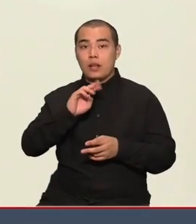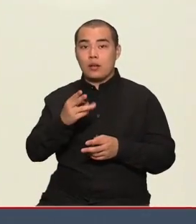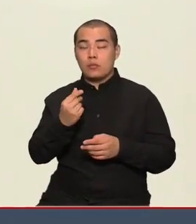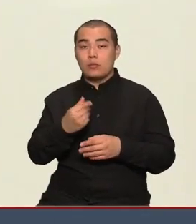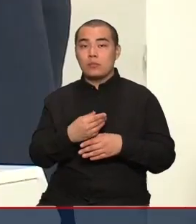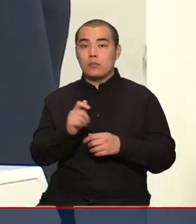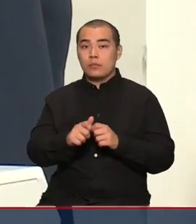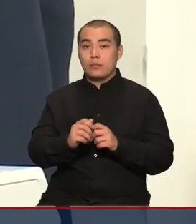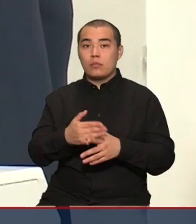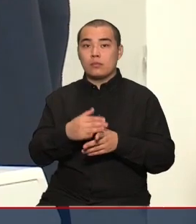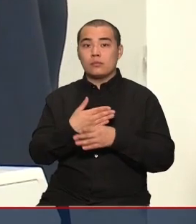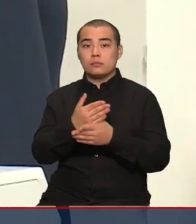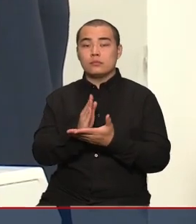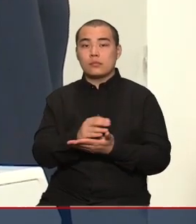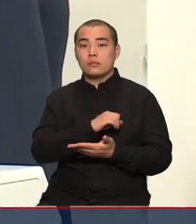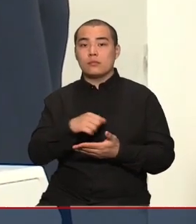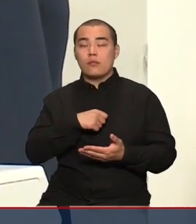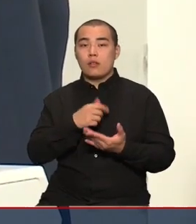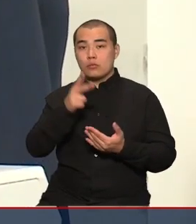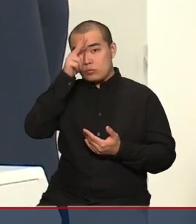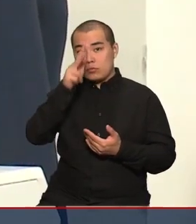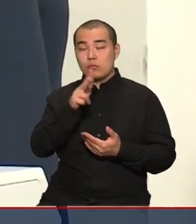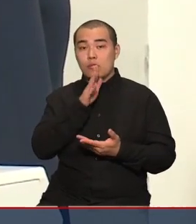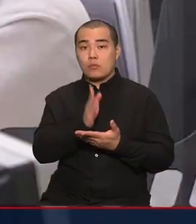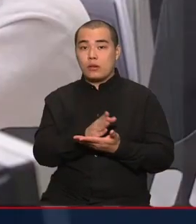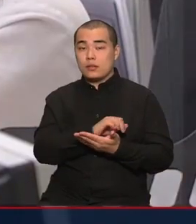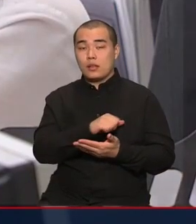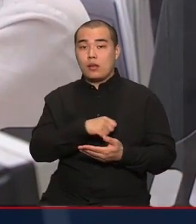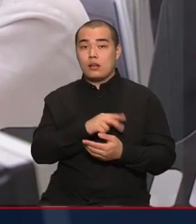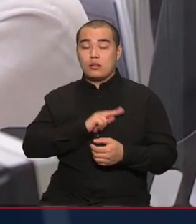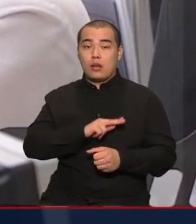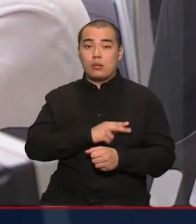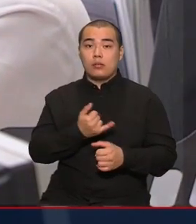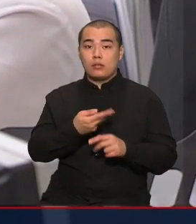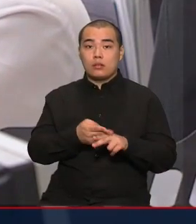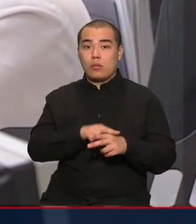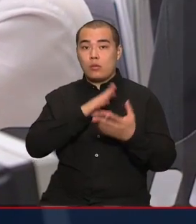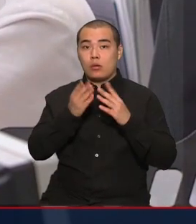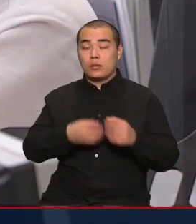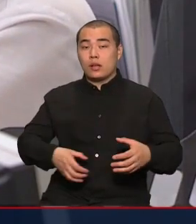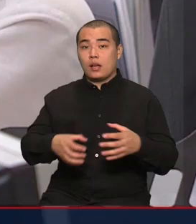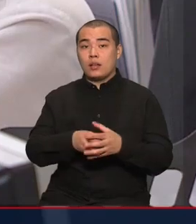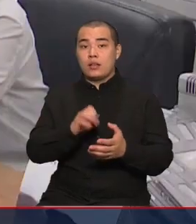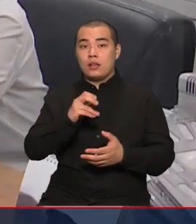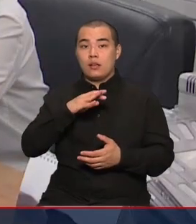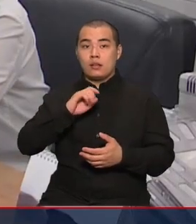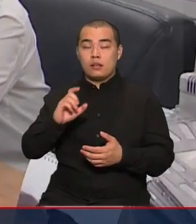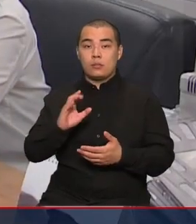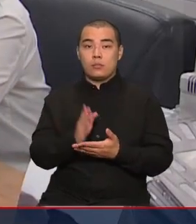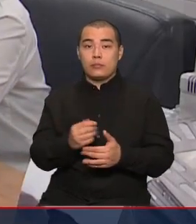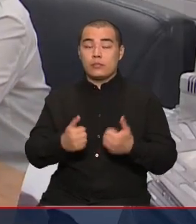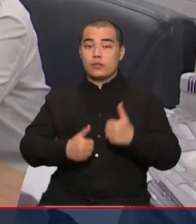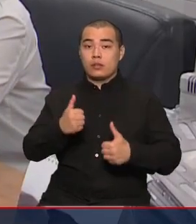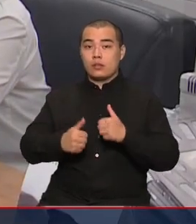көмек бермек. Әрі несие мерзімі 3 айға шегерледі. Сонымен қатар елдегі алпауыт компанияларда игі іске атсалысуда.